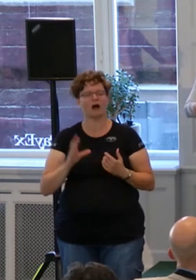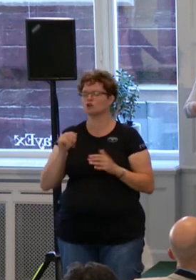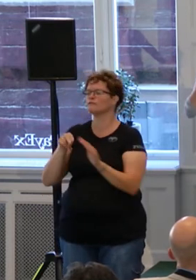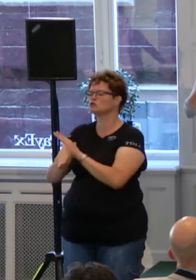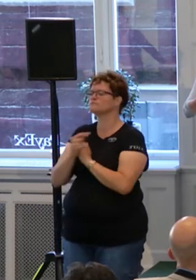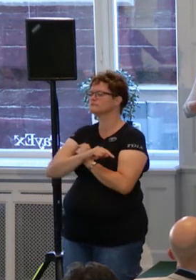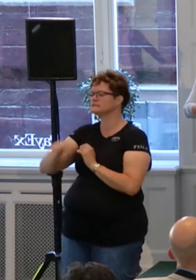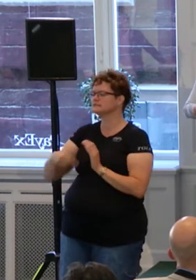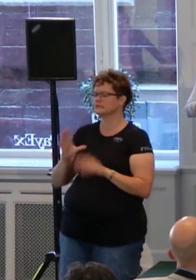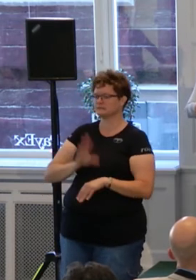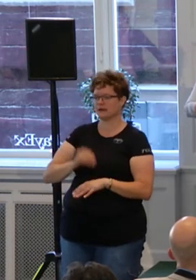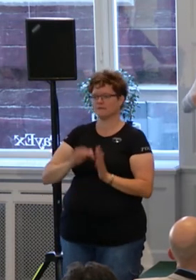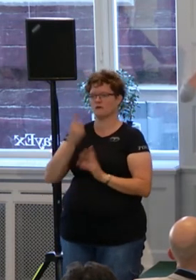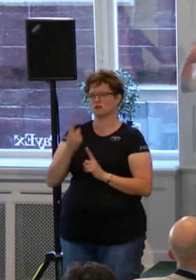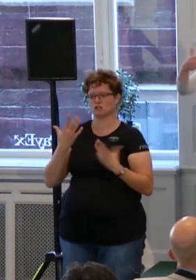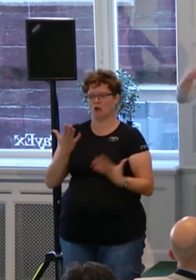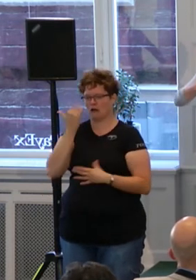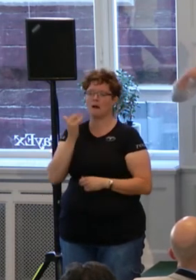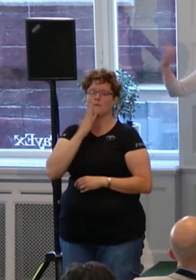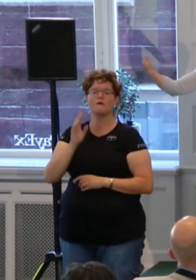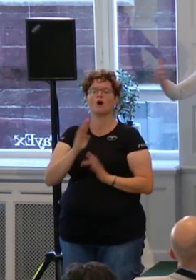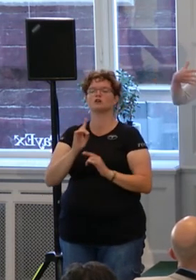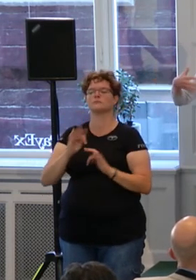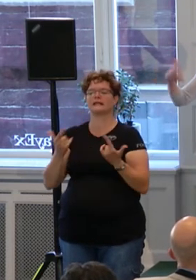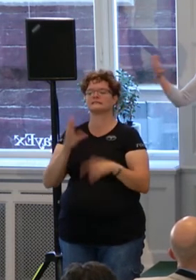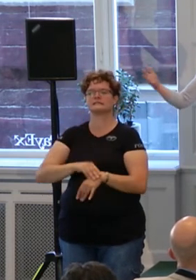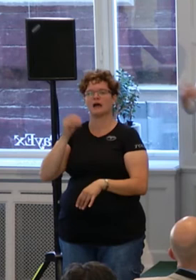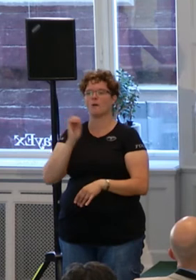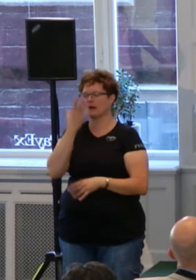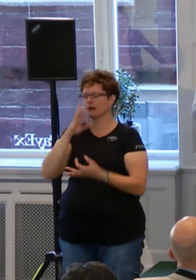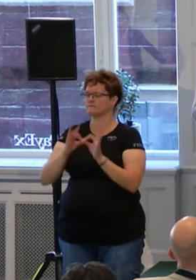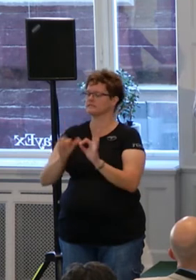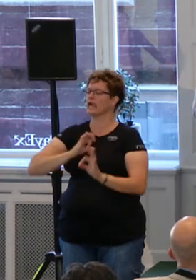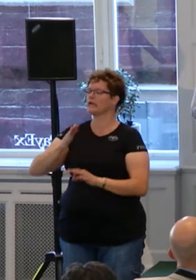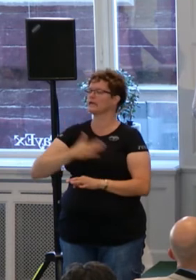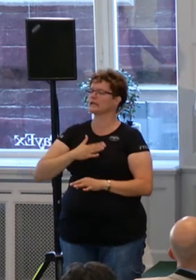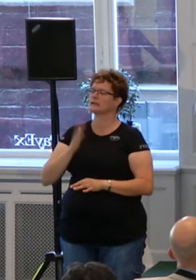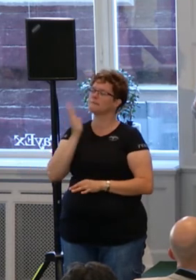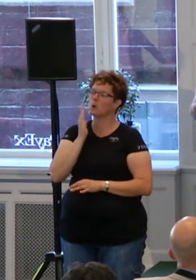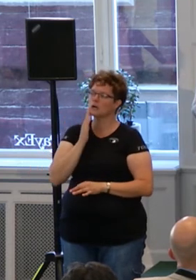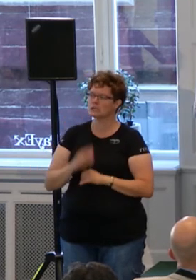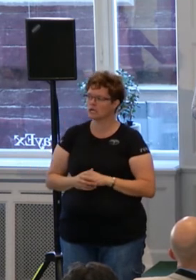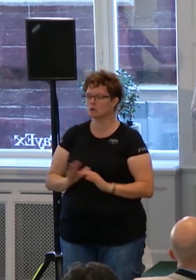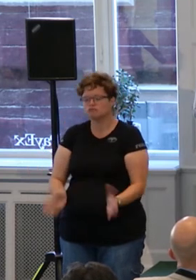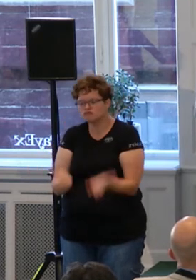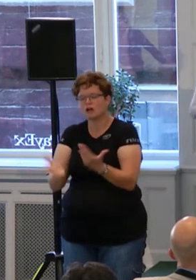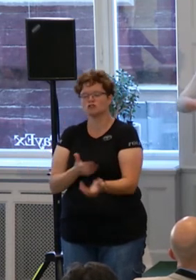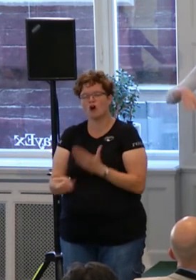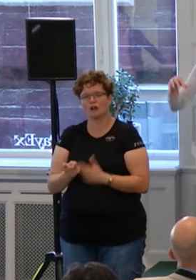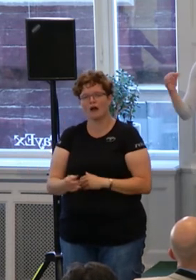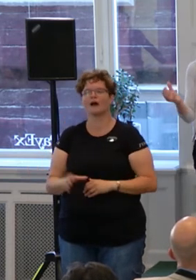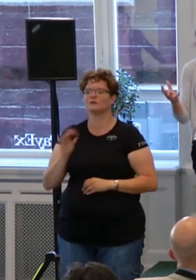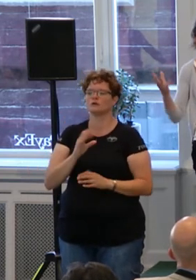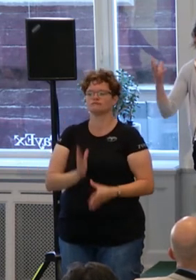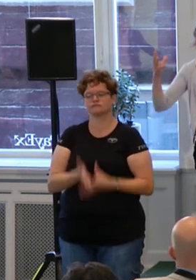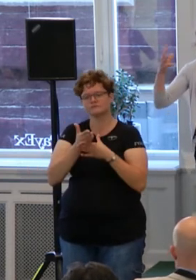som kommer till Sverige kan första dagen bosätta sig var de vill i Sverige, om de kan ordna något eget boende. Och man uppmuntras att göra det. Och där har